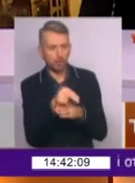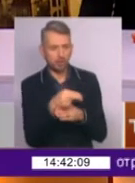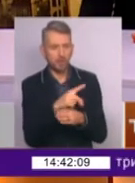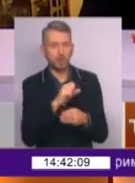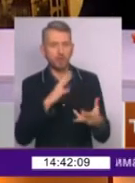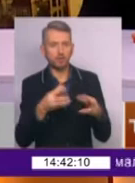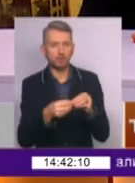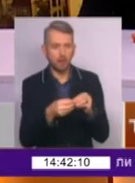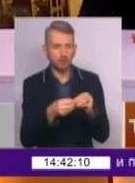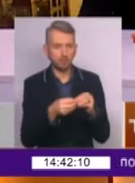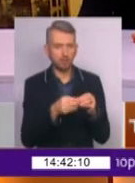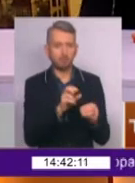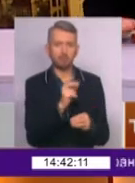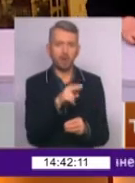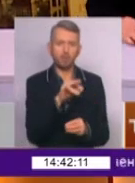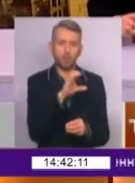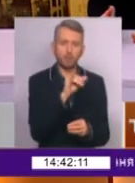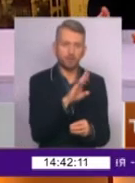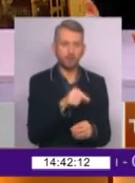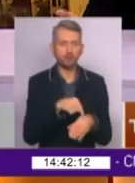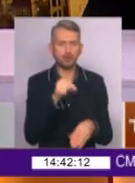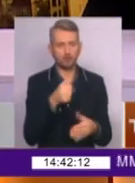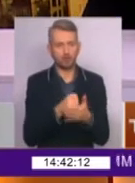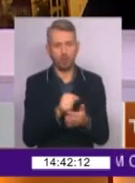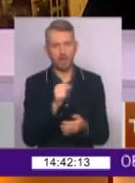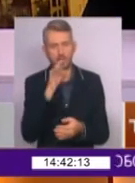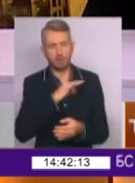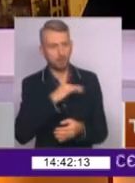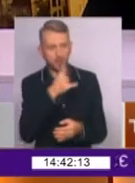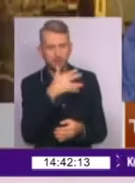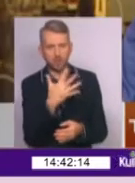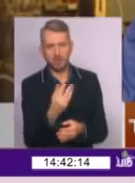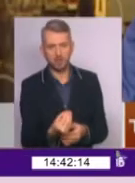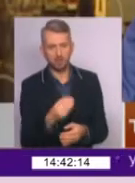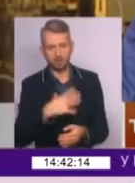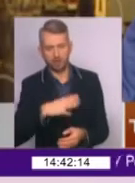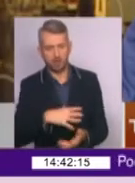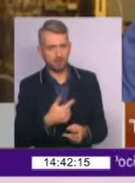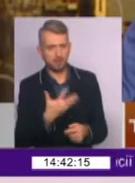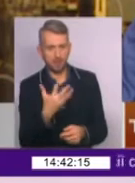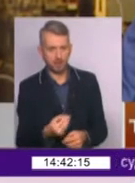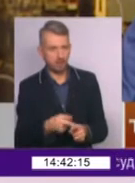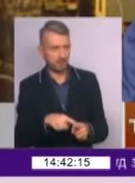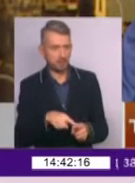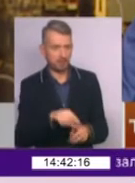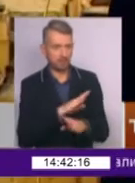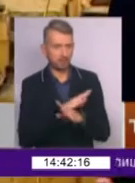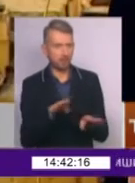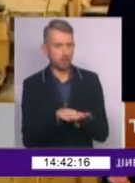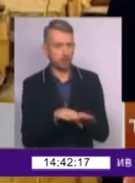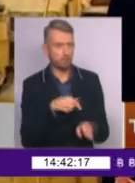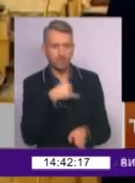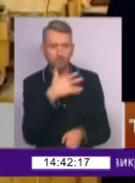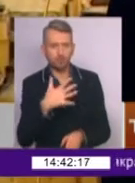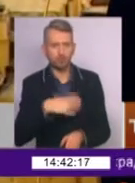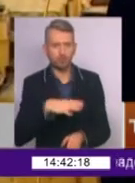результатами бакпосів і чутливості до антибіотиків. Але ми не можемо 5 днів чекати. 5 днів – це смерті подібно. Ми не можемо чекати